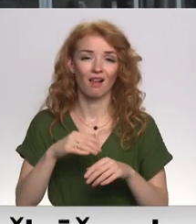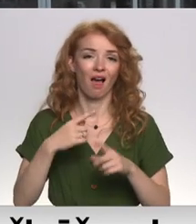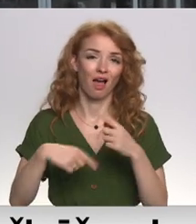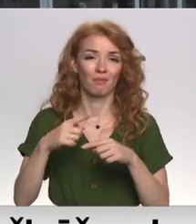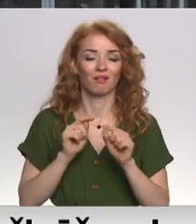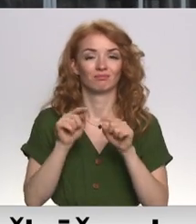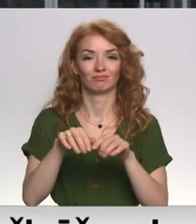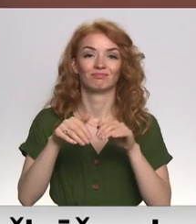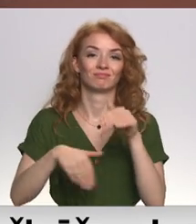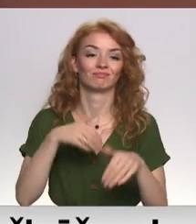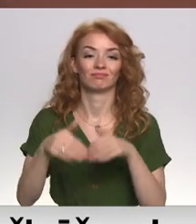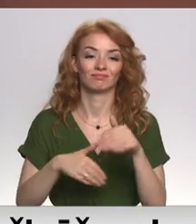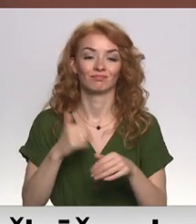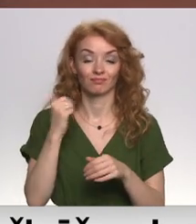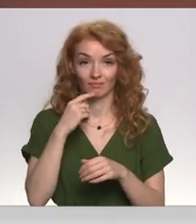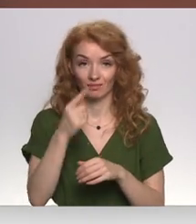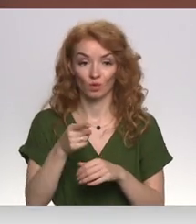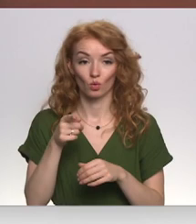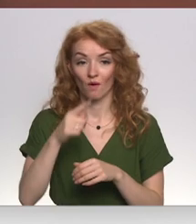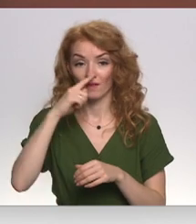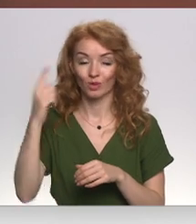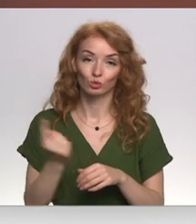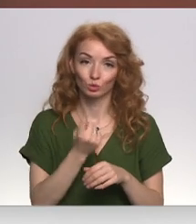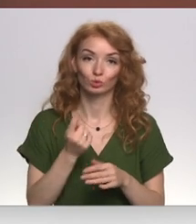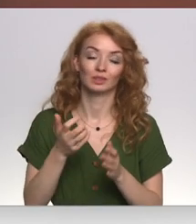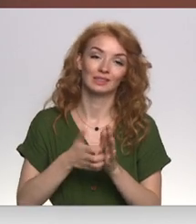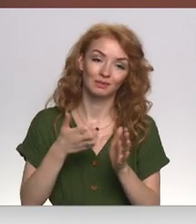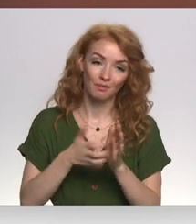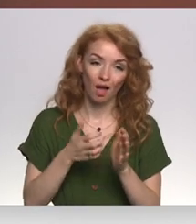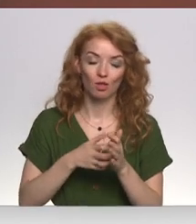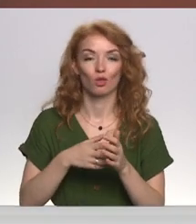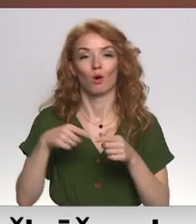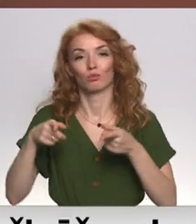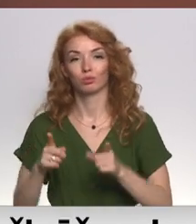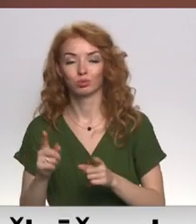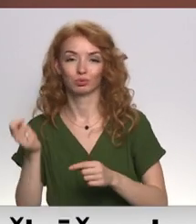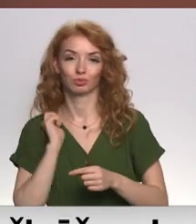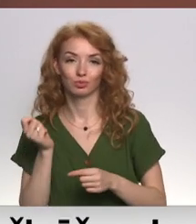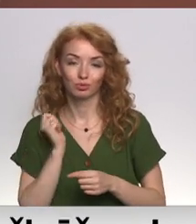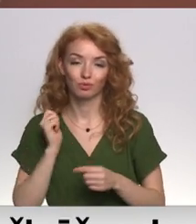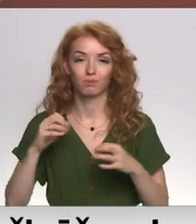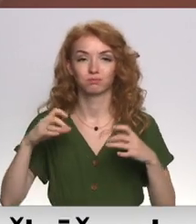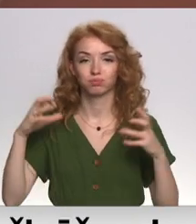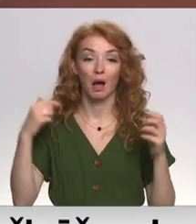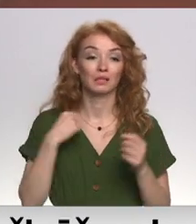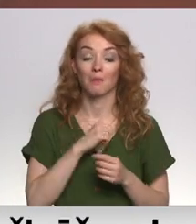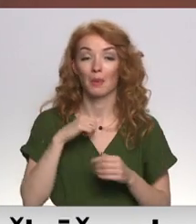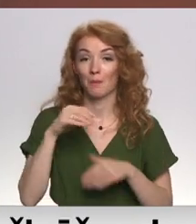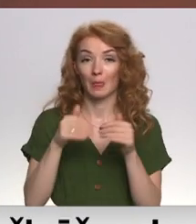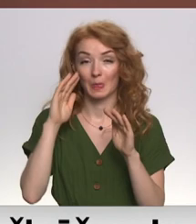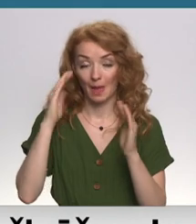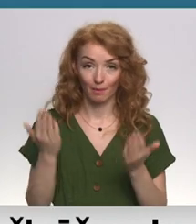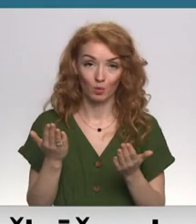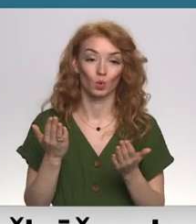baudīt ūdens priekus. Un visu to stundu izmantoja. Paguļu burbulnā, ieja ātra saunā, un pat cik es peldēt neprotu, tad es